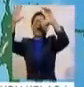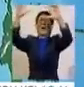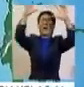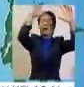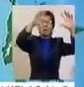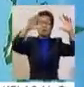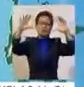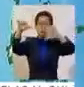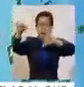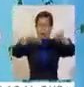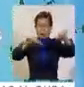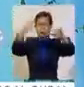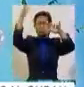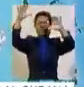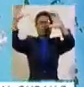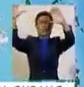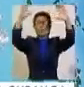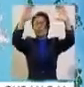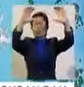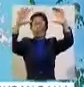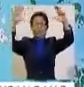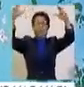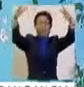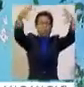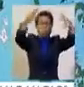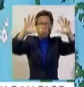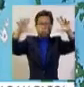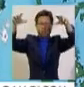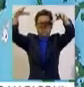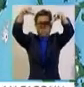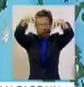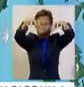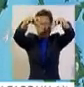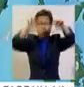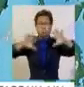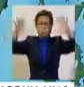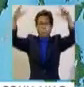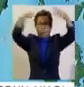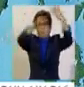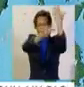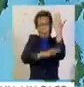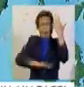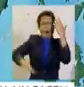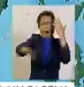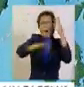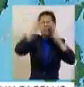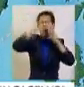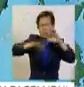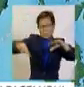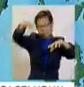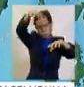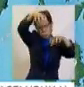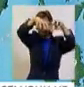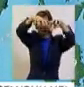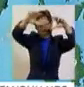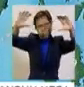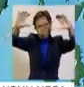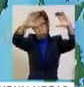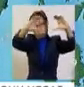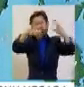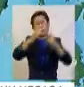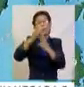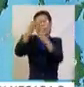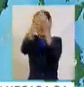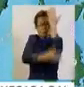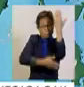liputan awan aktif yang dicerap berkumpul di sekitar kawasan rantau negara kita, terutamanya melibatkan bahagian semenanjung